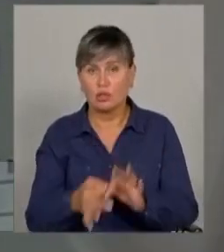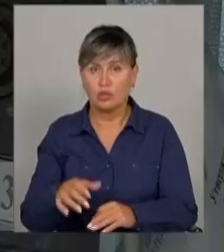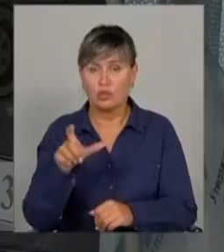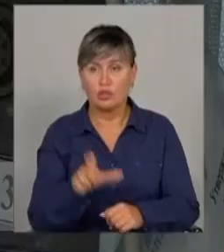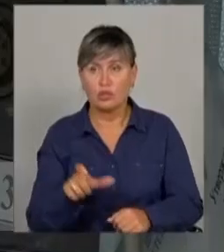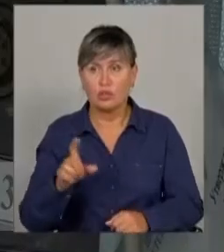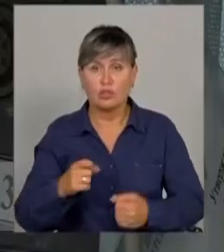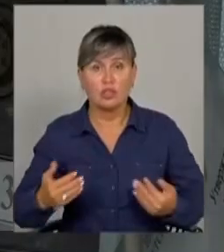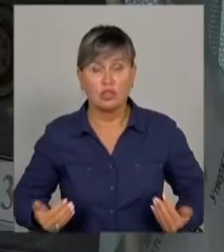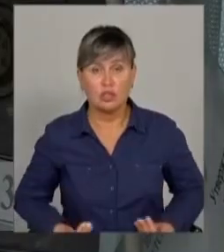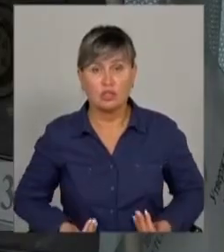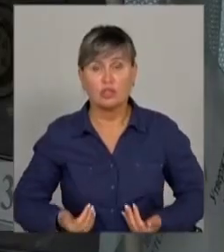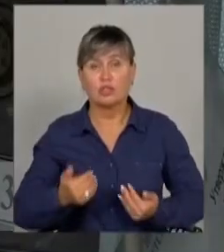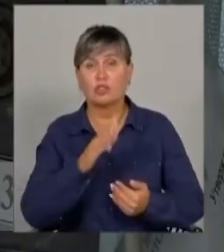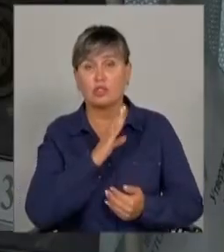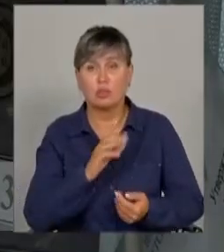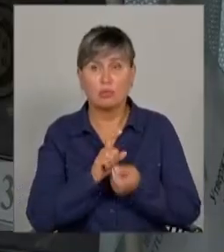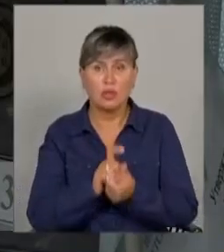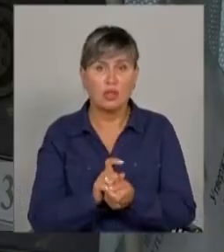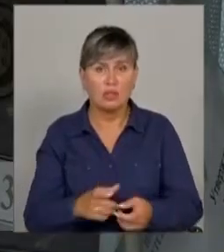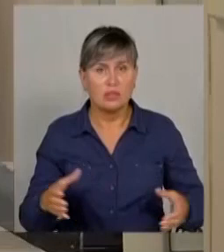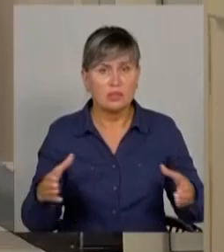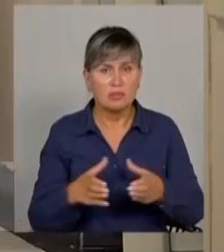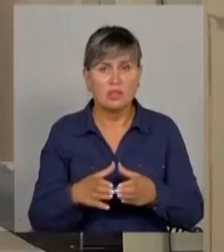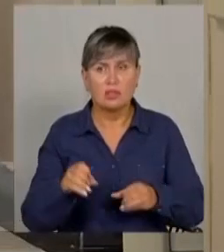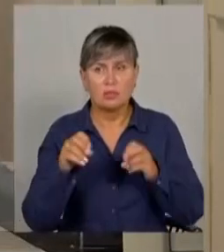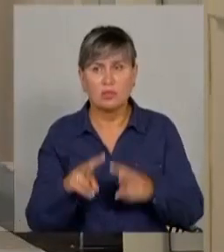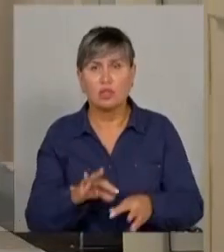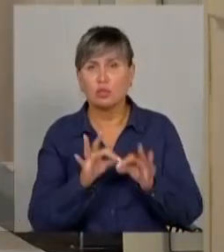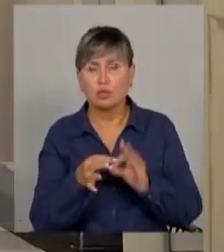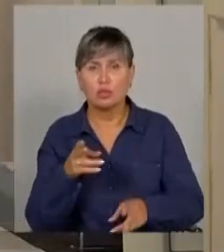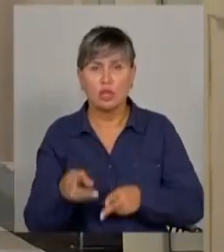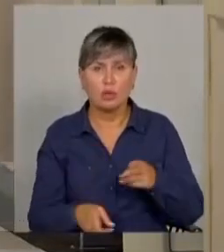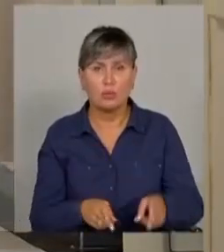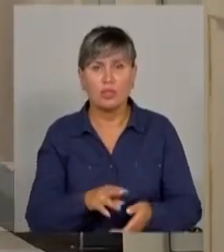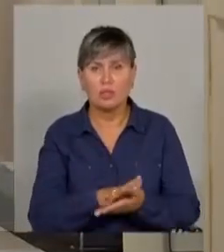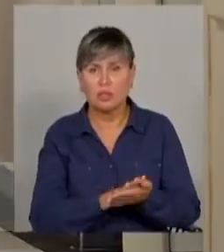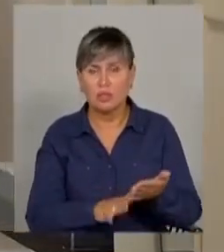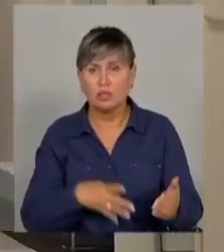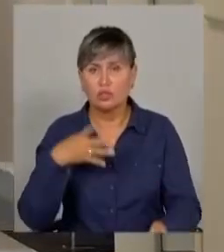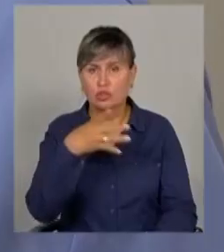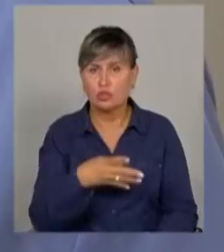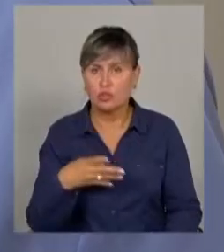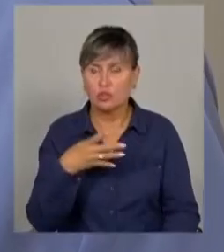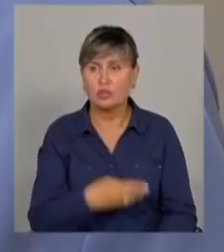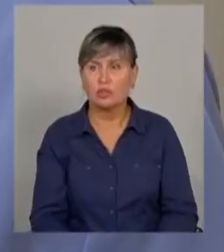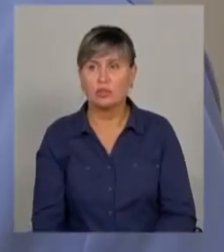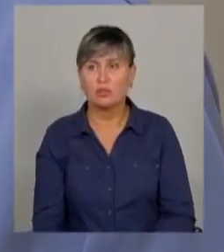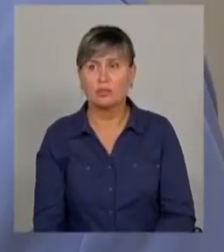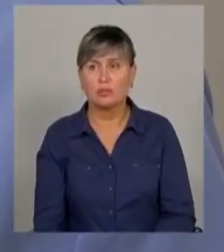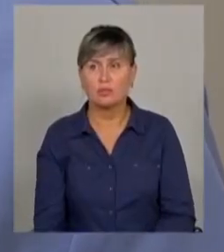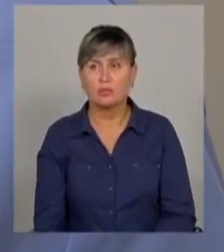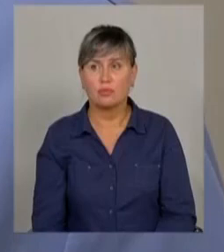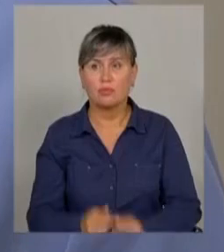пациентки. За жизнь хрупкой женщины боролась целая бригада специалистов. Сложная операция длилась 4 часа. Поступила